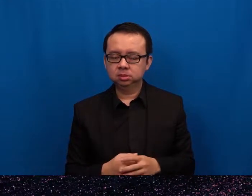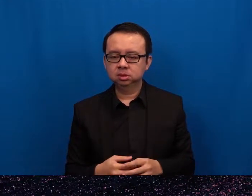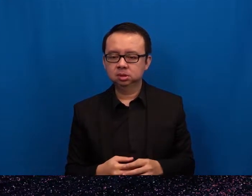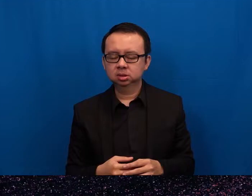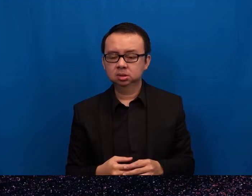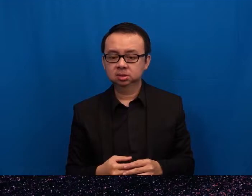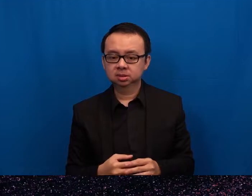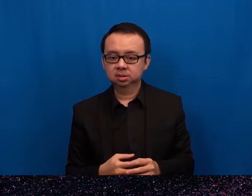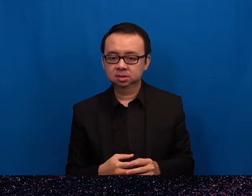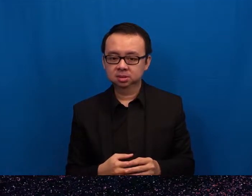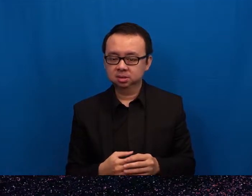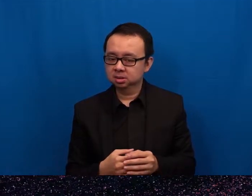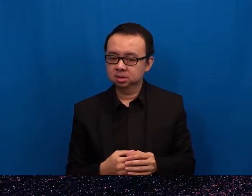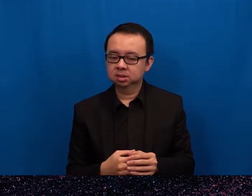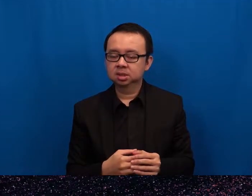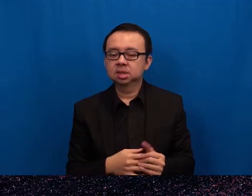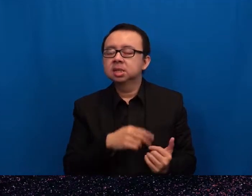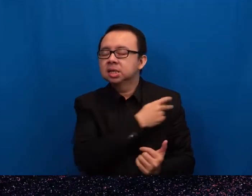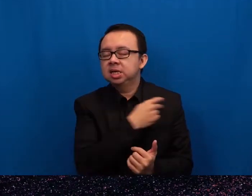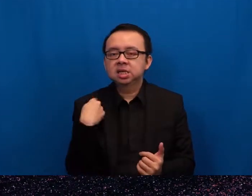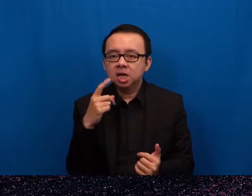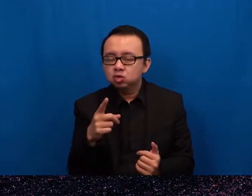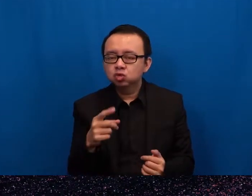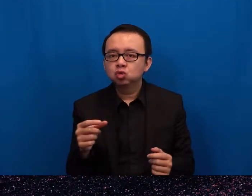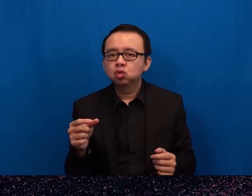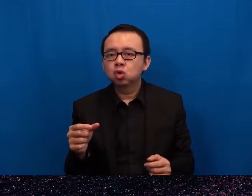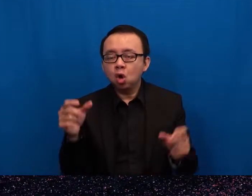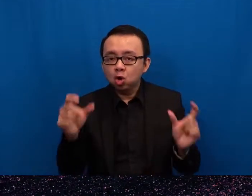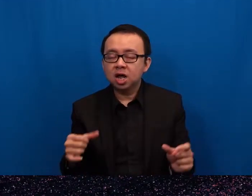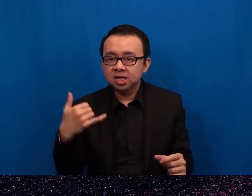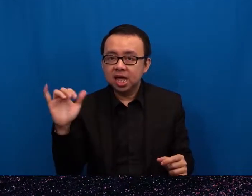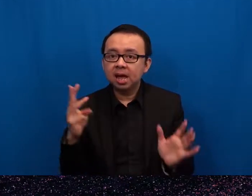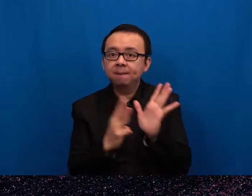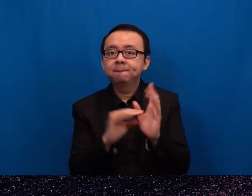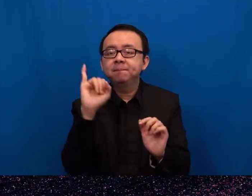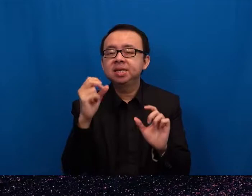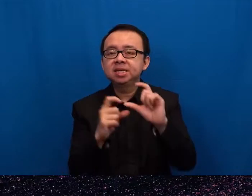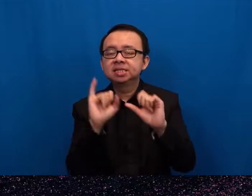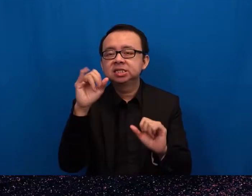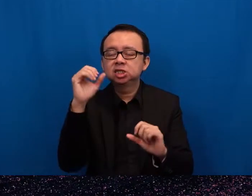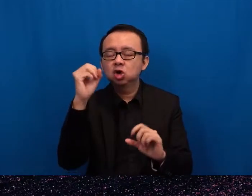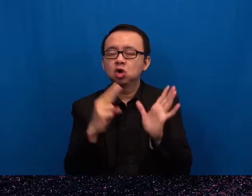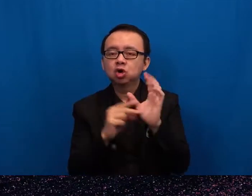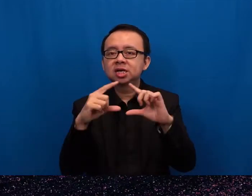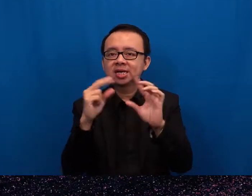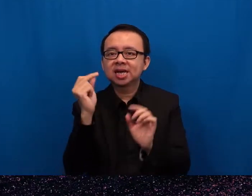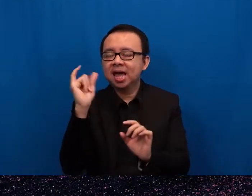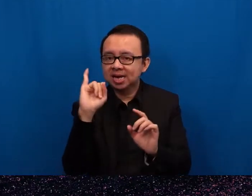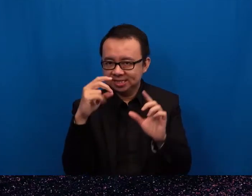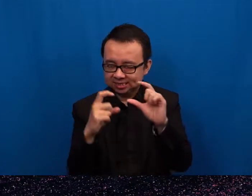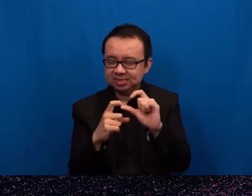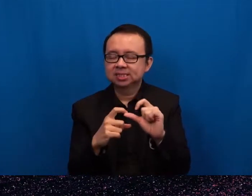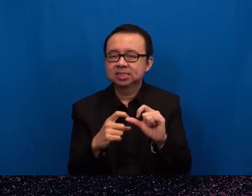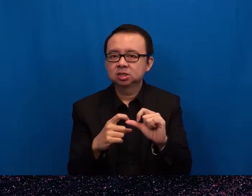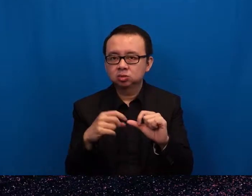adalah umat yang paling misionaris di dunia. Kenapa? Orang Indonesia itu